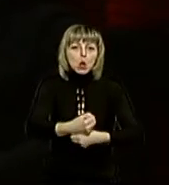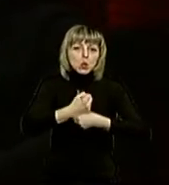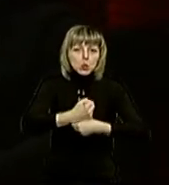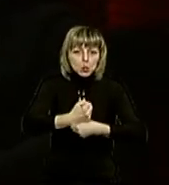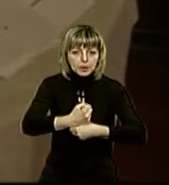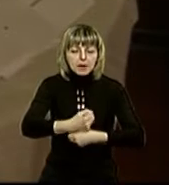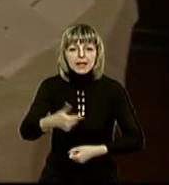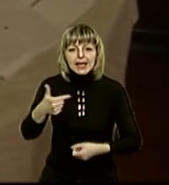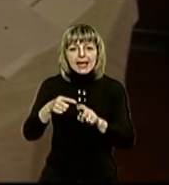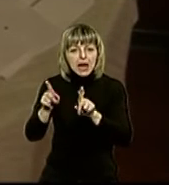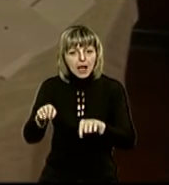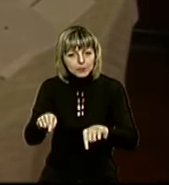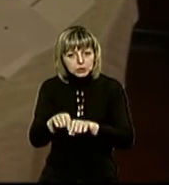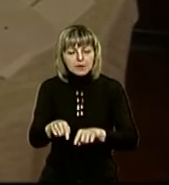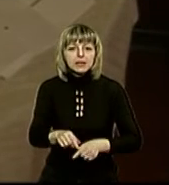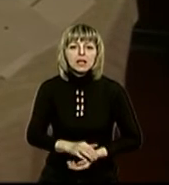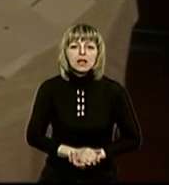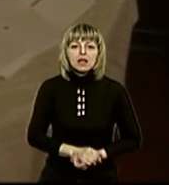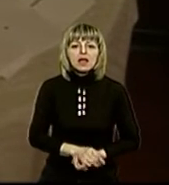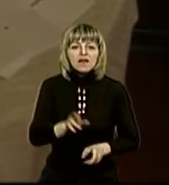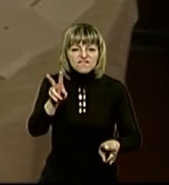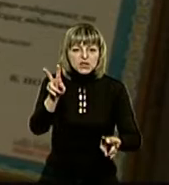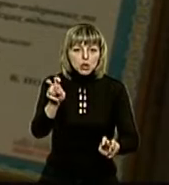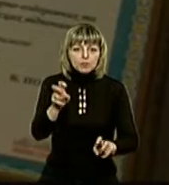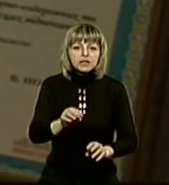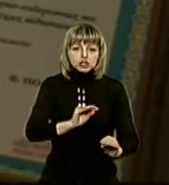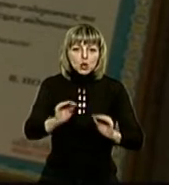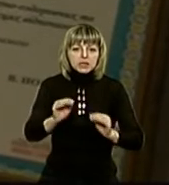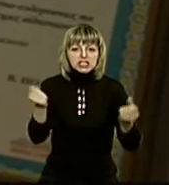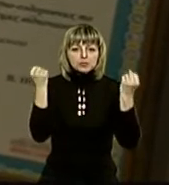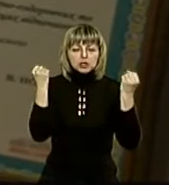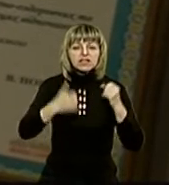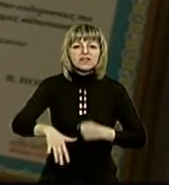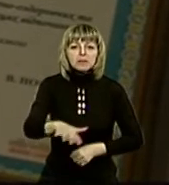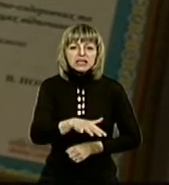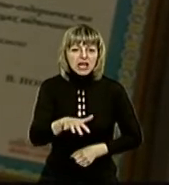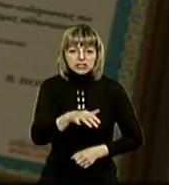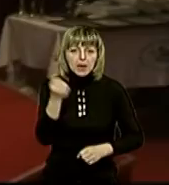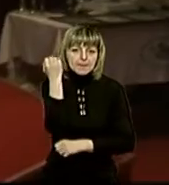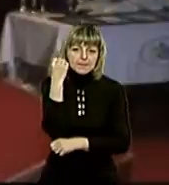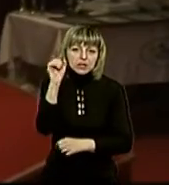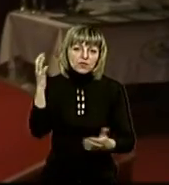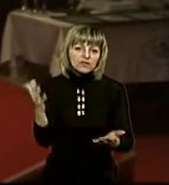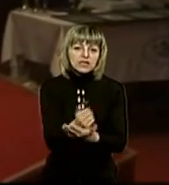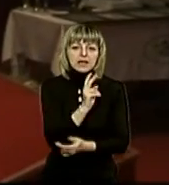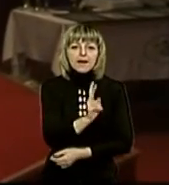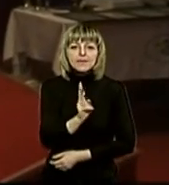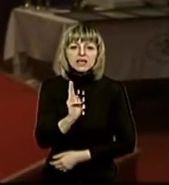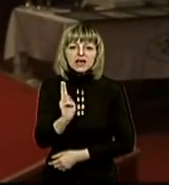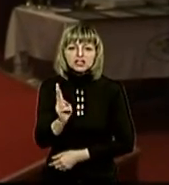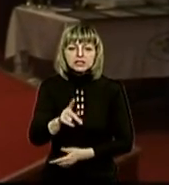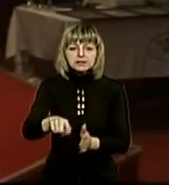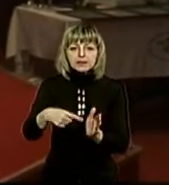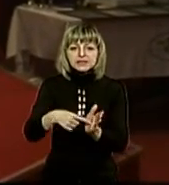кубками, грамотами нагороджуємо. В номінації «Облаштування спортмайданчиків» перемогу виборов